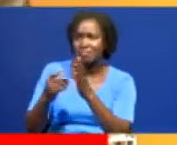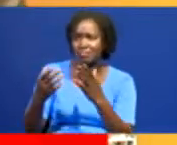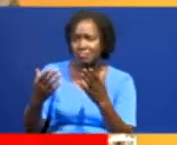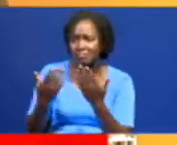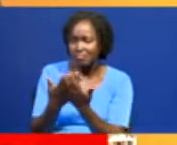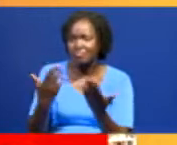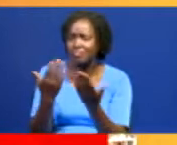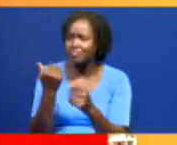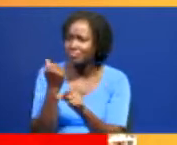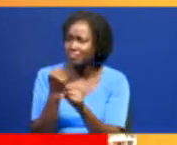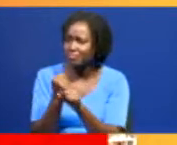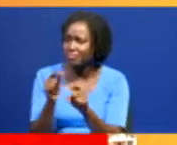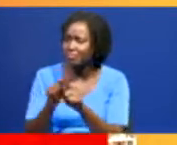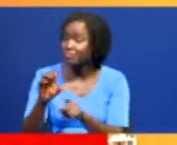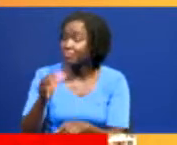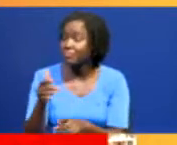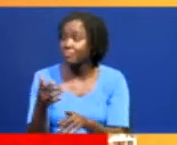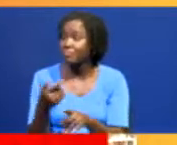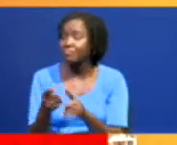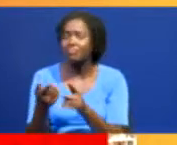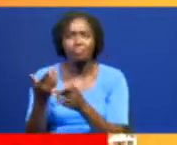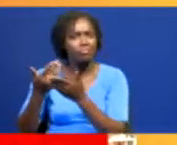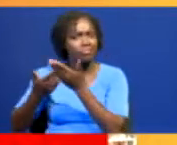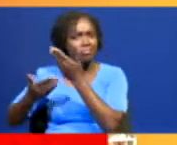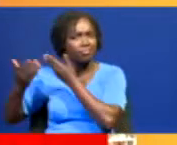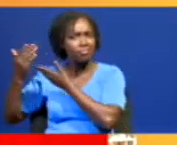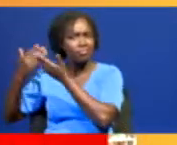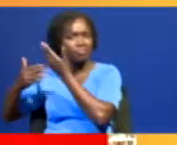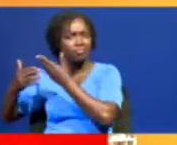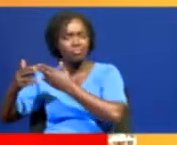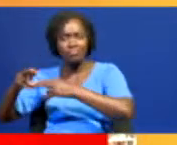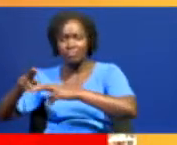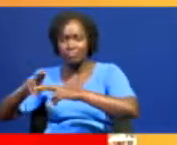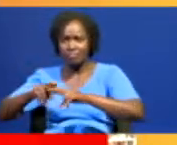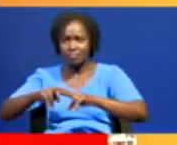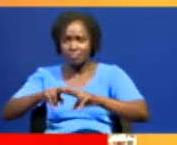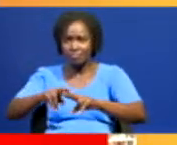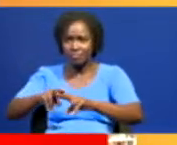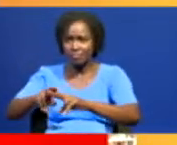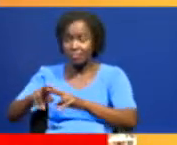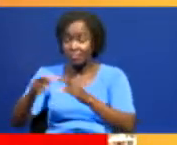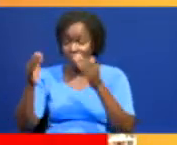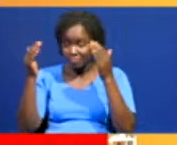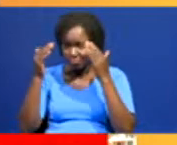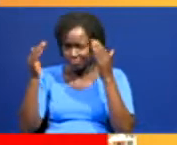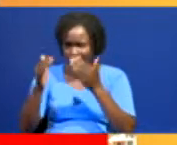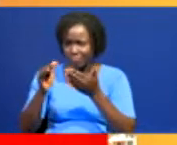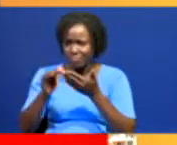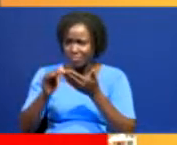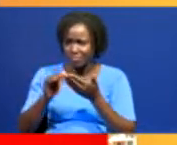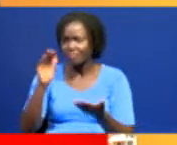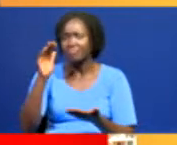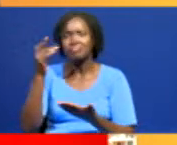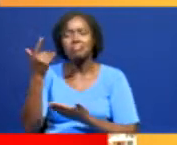county. Lakini tunajaribu kuangalia historia. Hatujakaa chini kuangalia sua